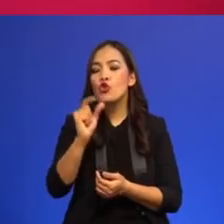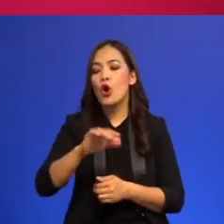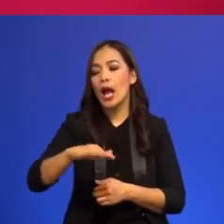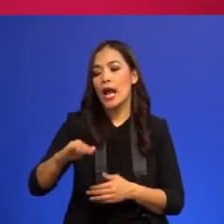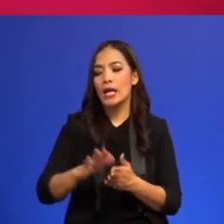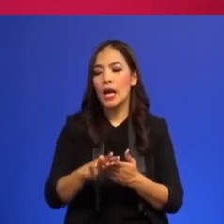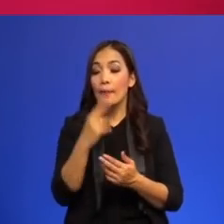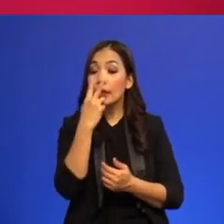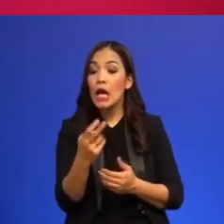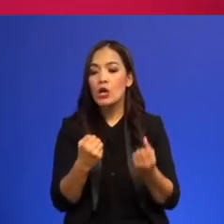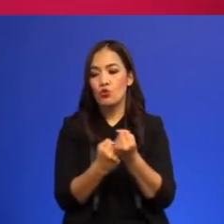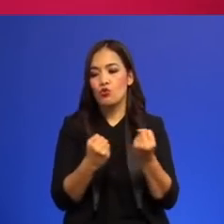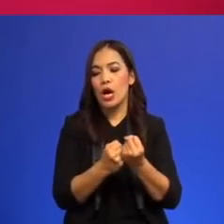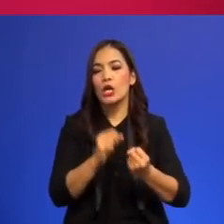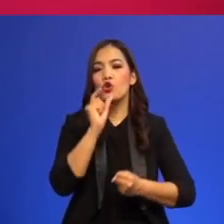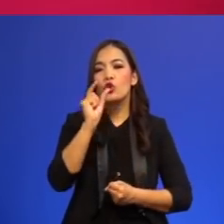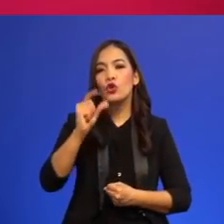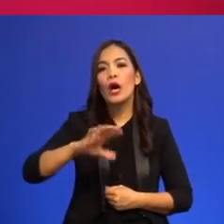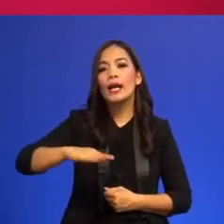perhatian, dukungan,